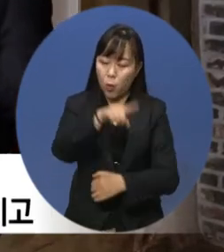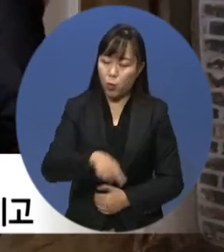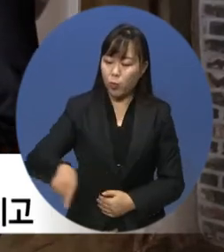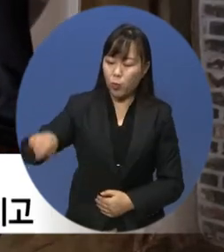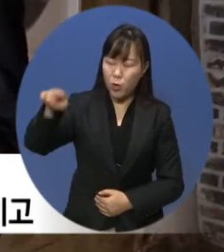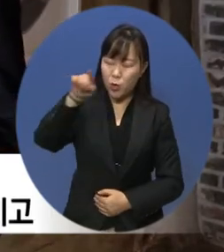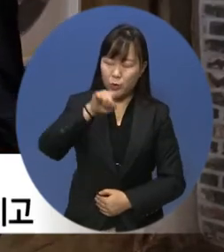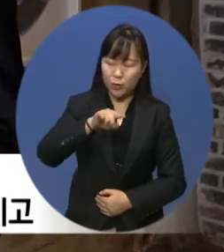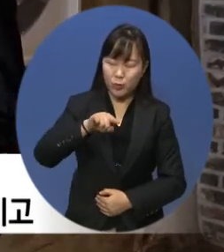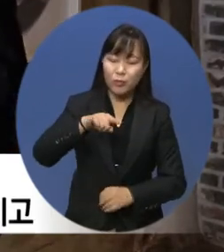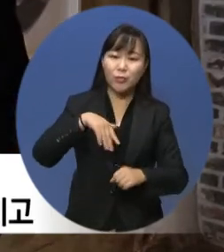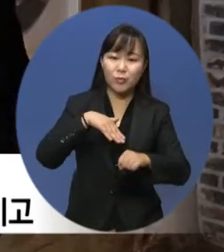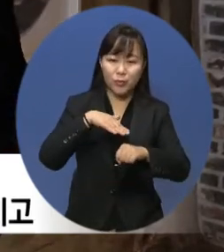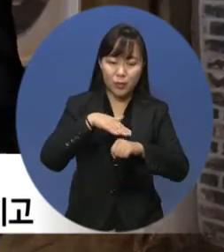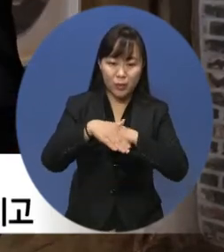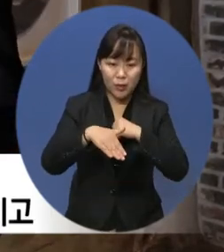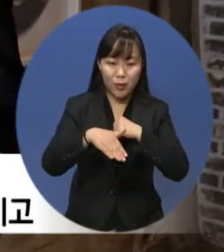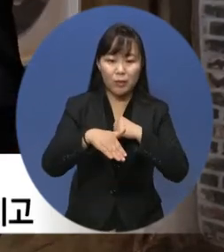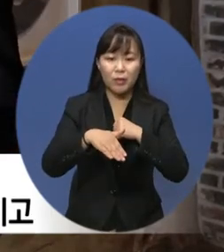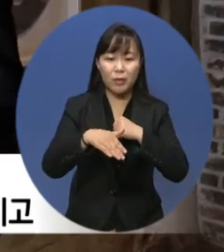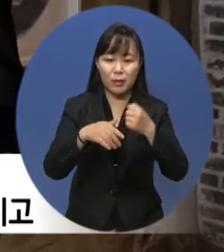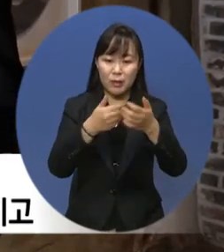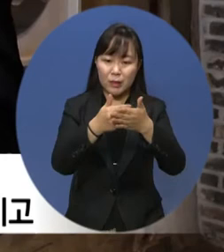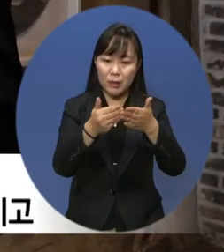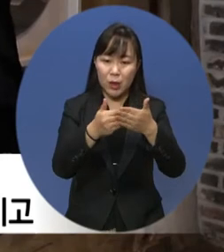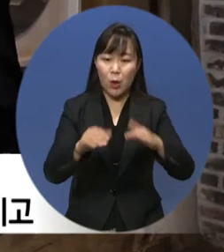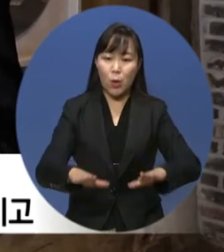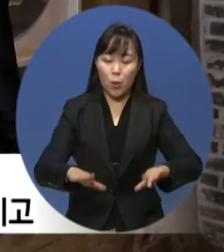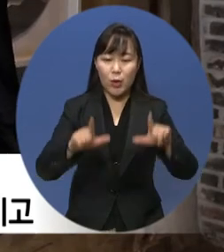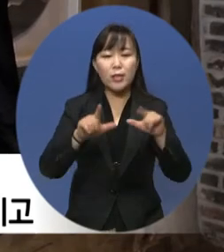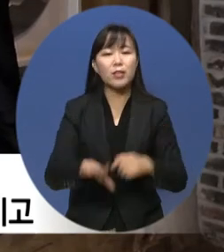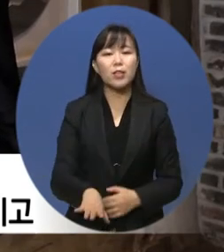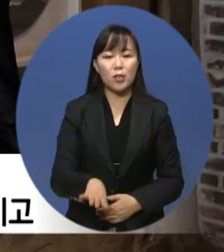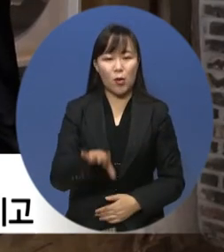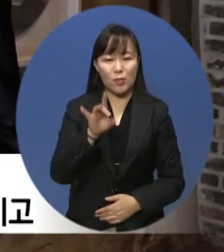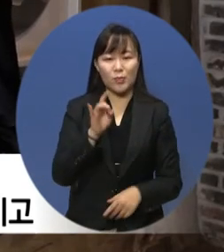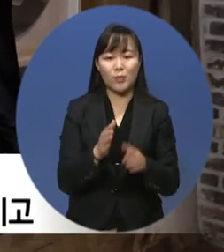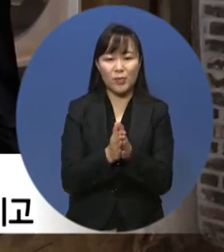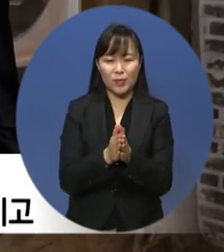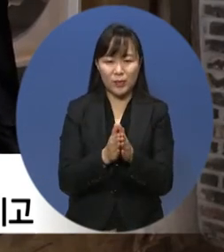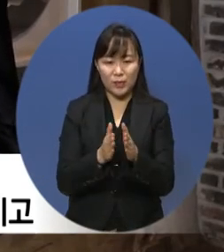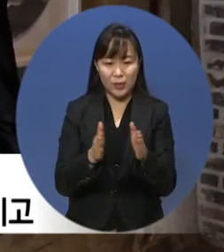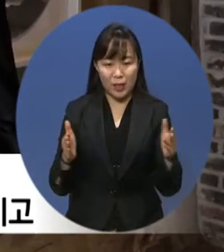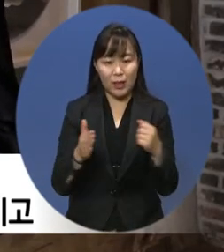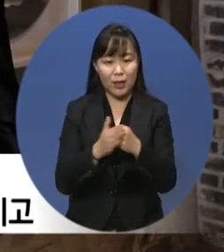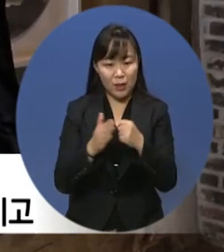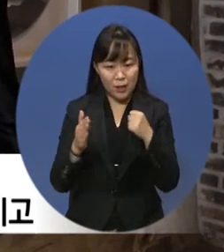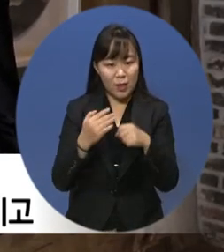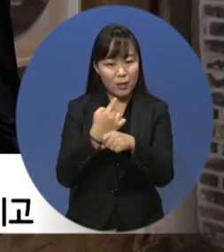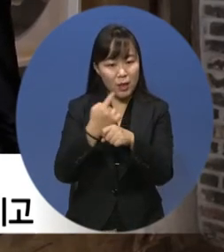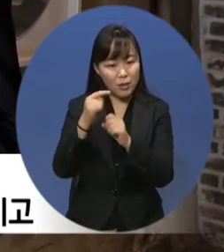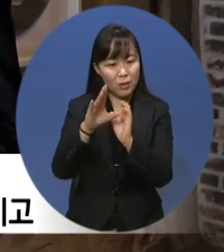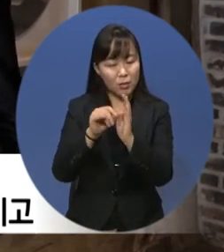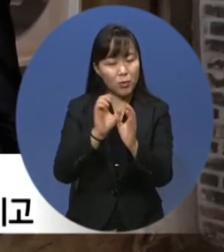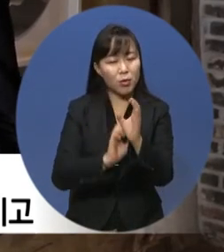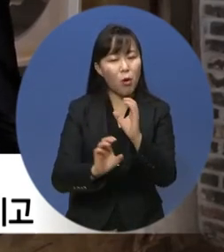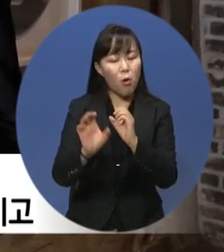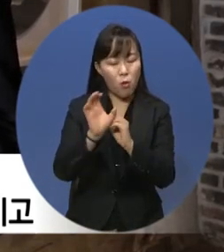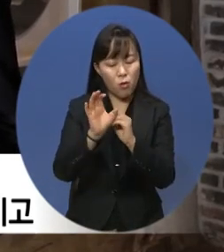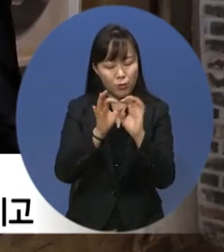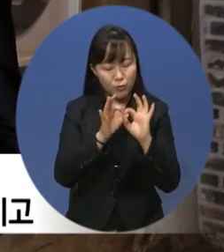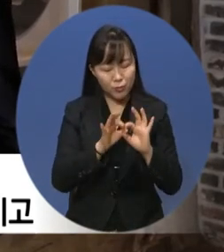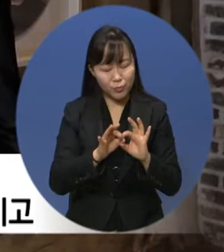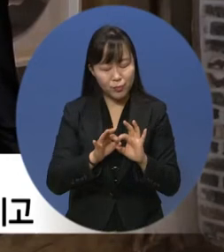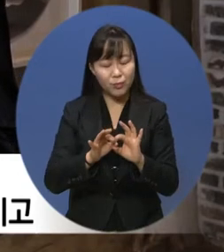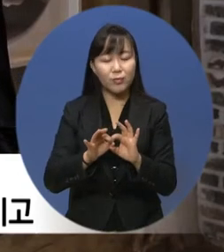그 원형의 프레임의 작업을 이제 올해 처음으로 시작했으니 내년에도 좀 더 이어서